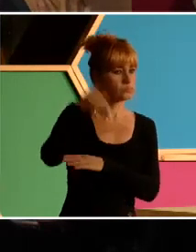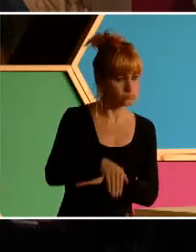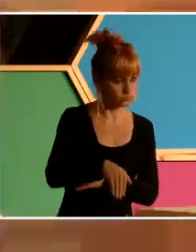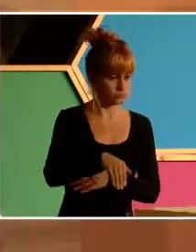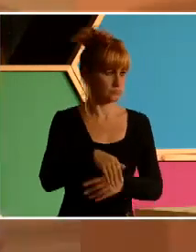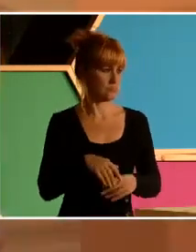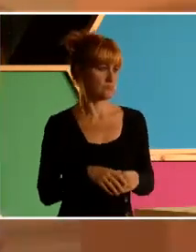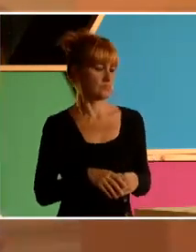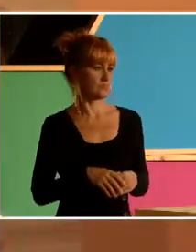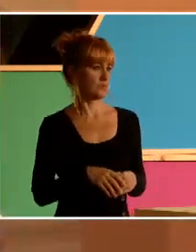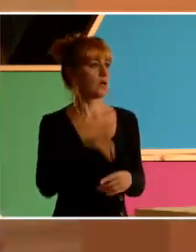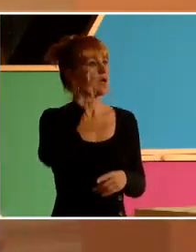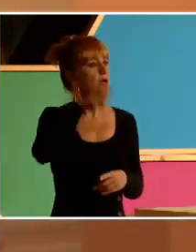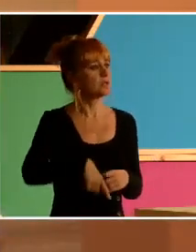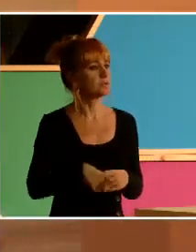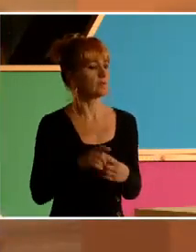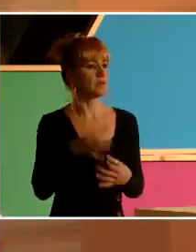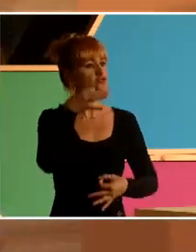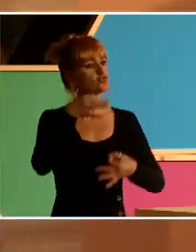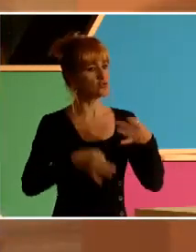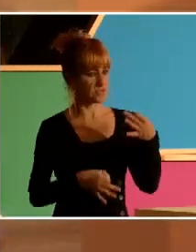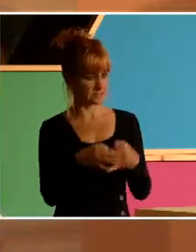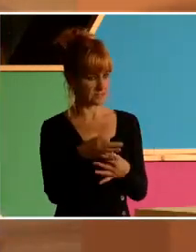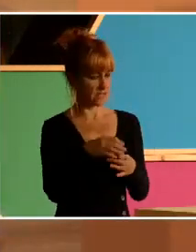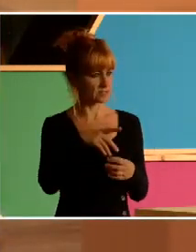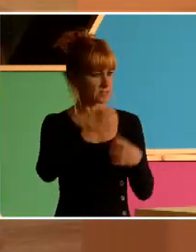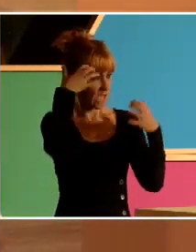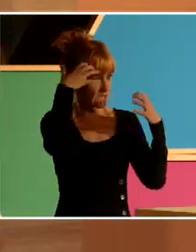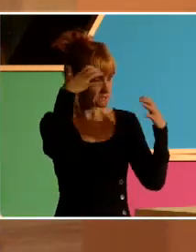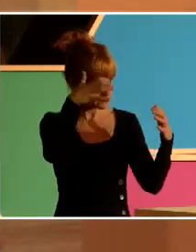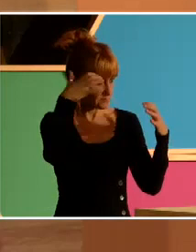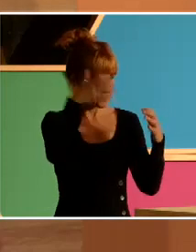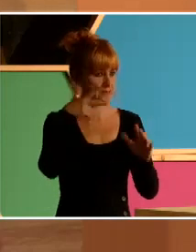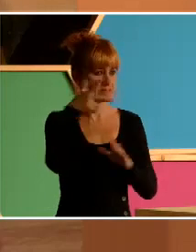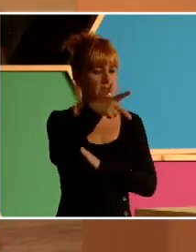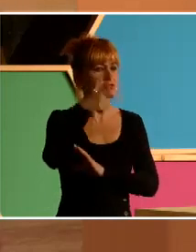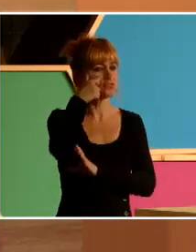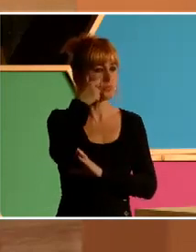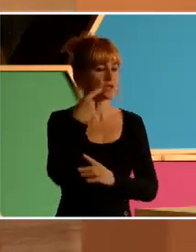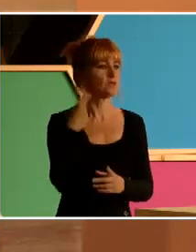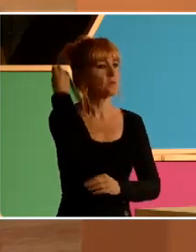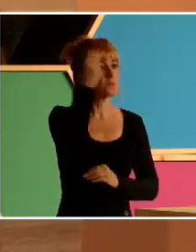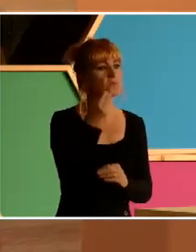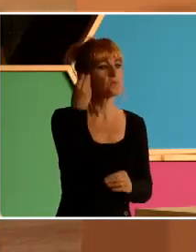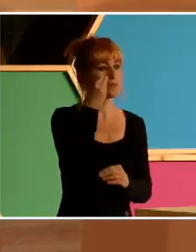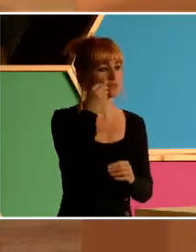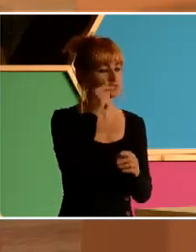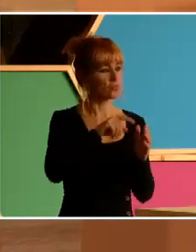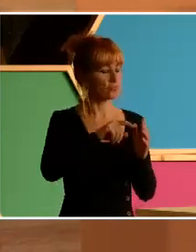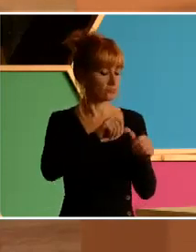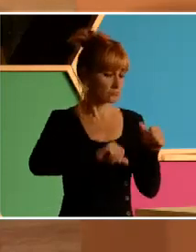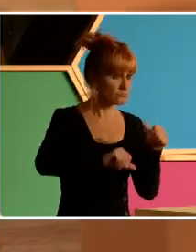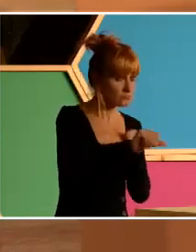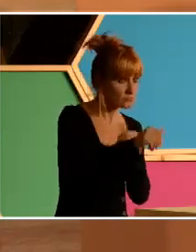militants i que són juristes experts en drets humans, crec que tindran un paper molt important en aquesta legislatura que comença